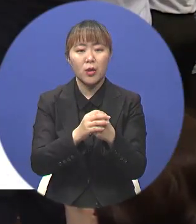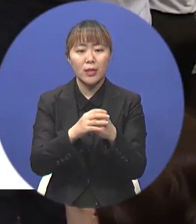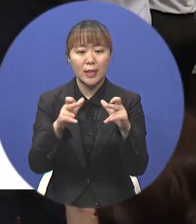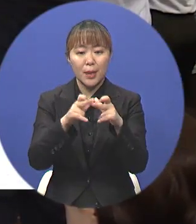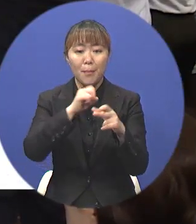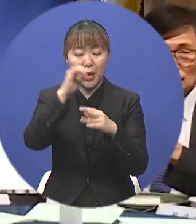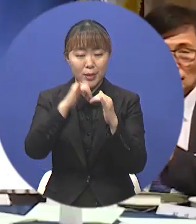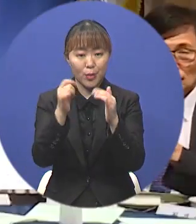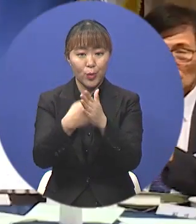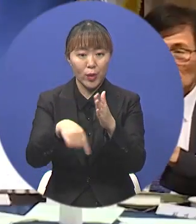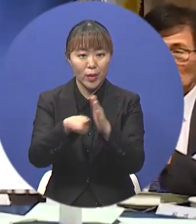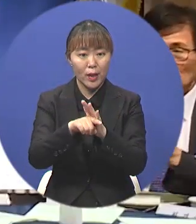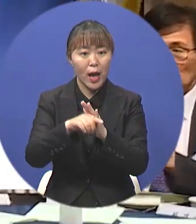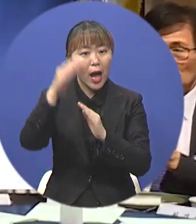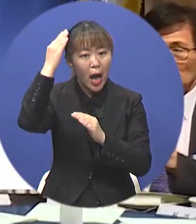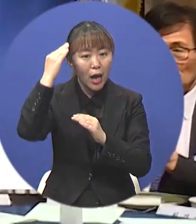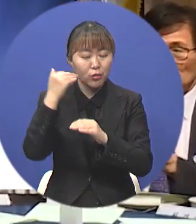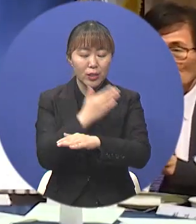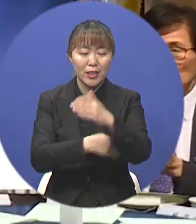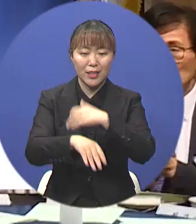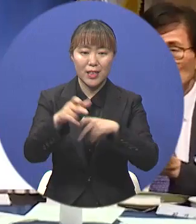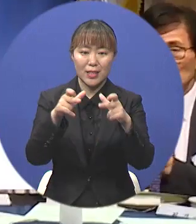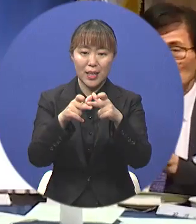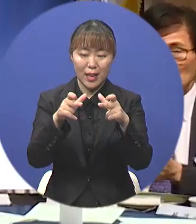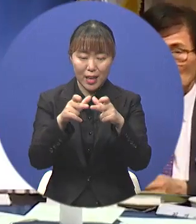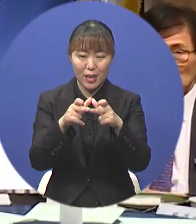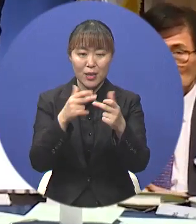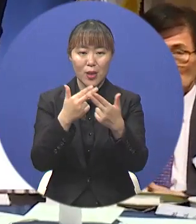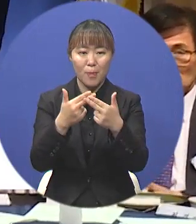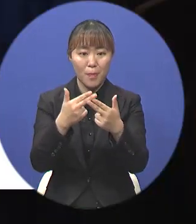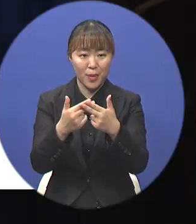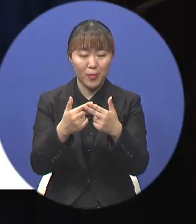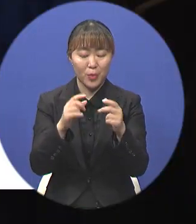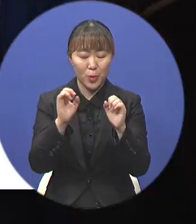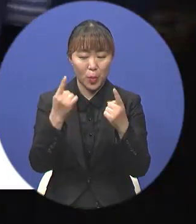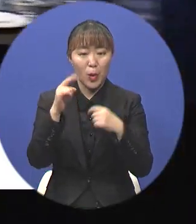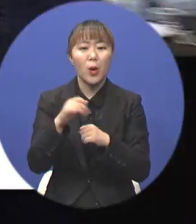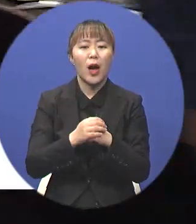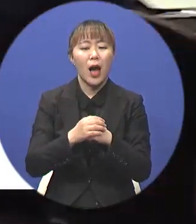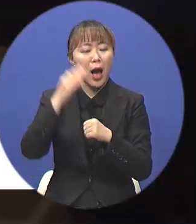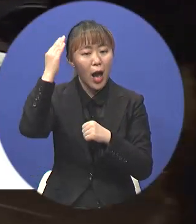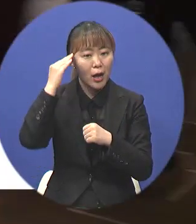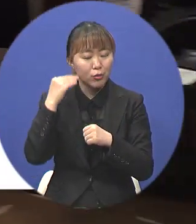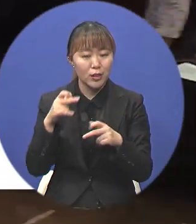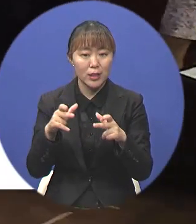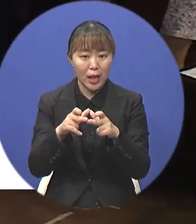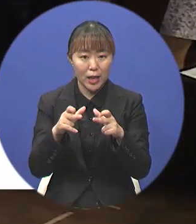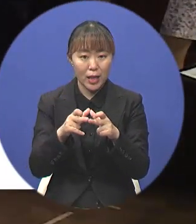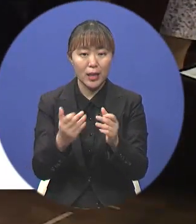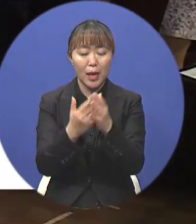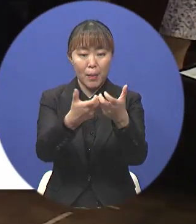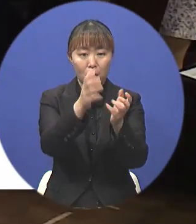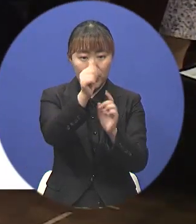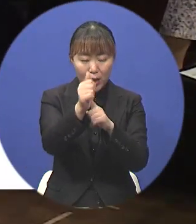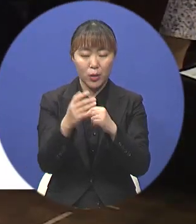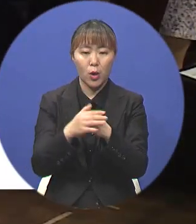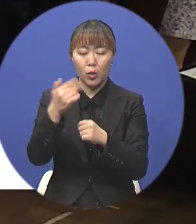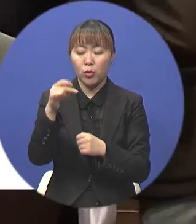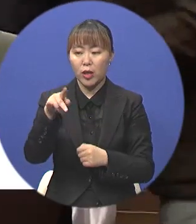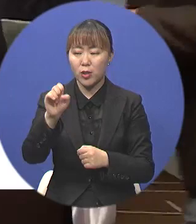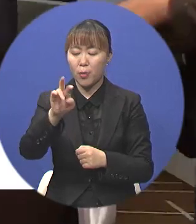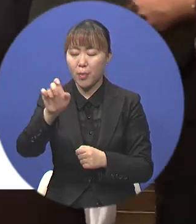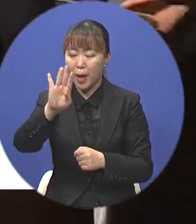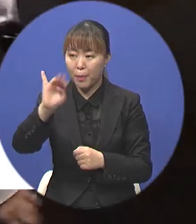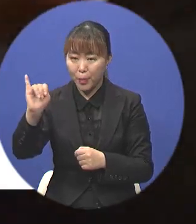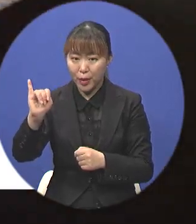위해 한국지체장애인협회가 주관한 이날 행사에는 한국장애인개발원 최경숙 원장과 한국뇌성마비복지회